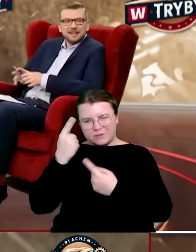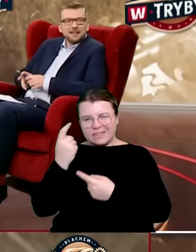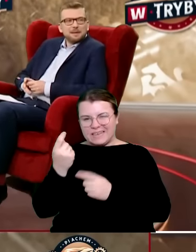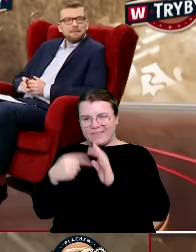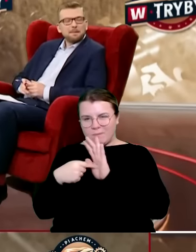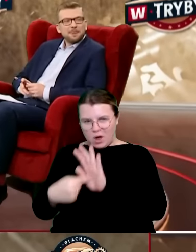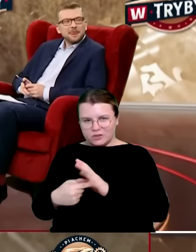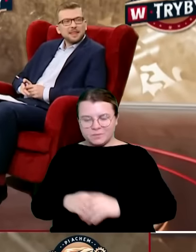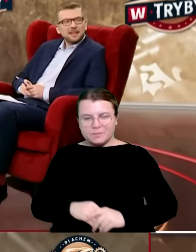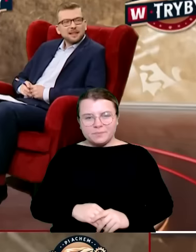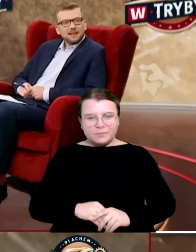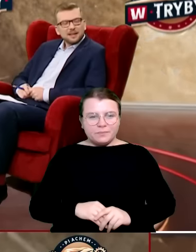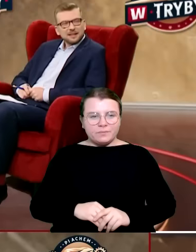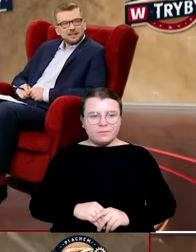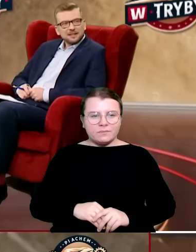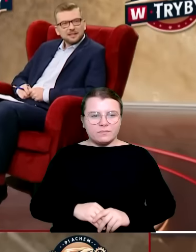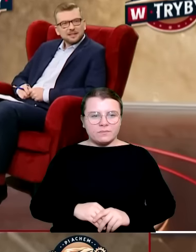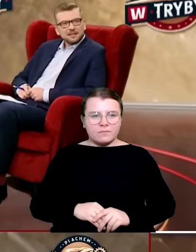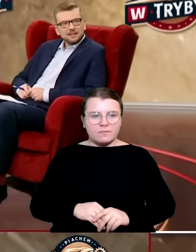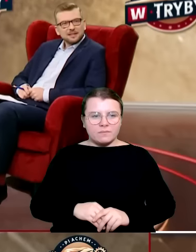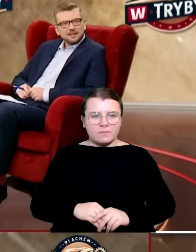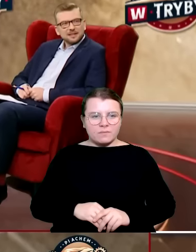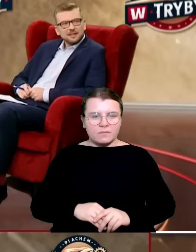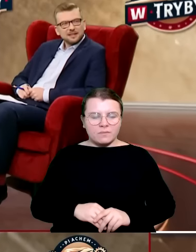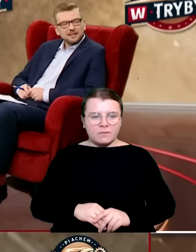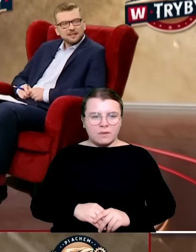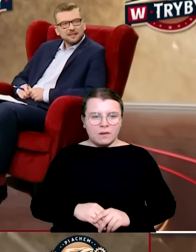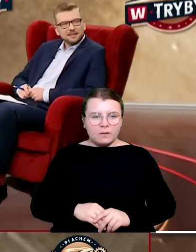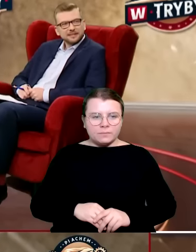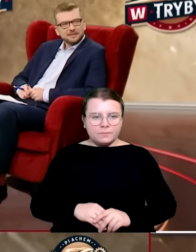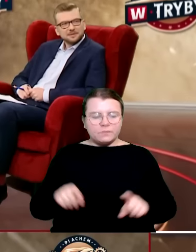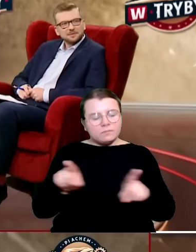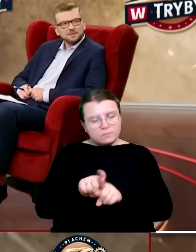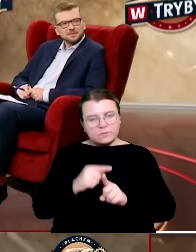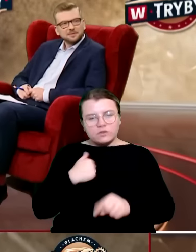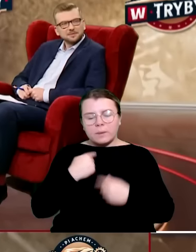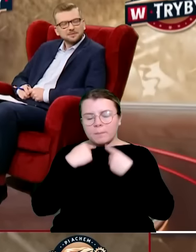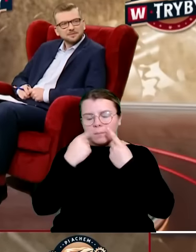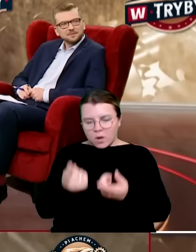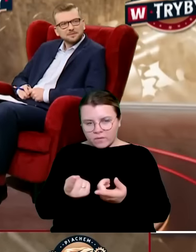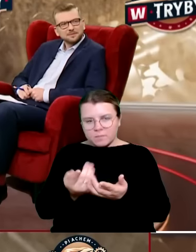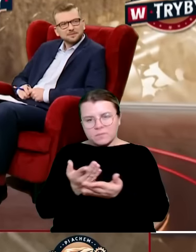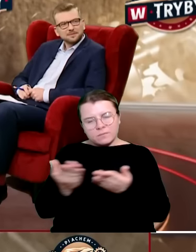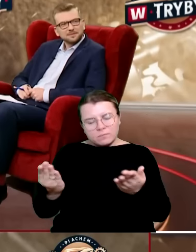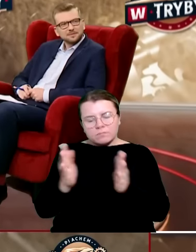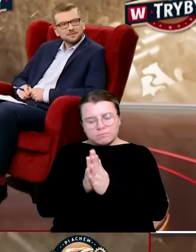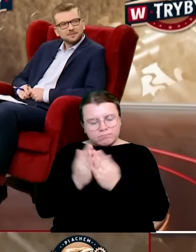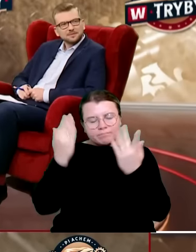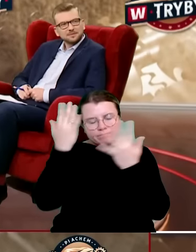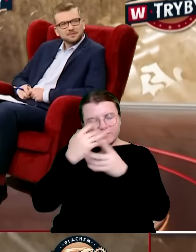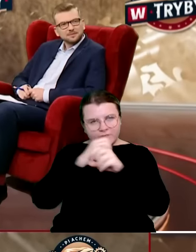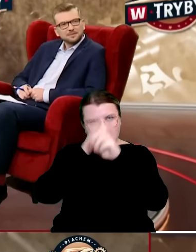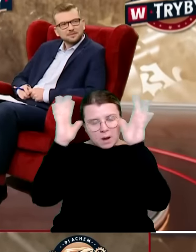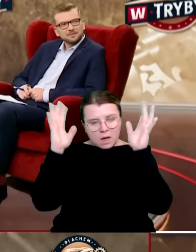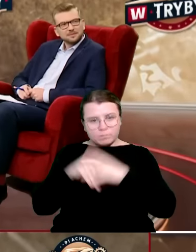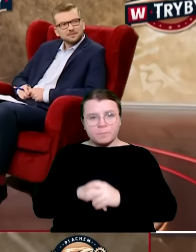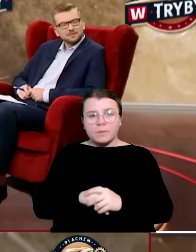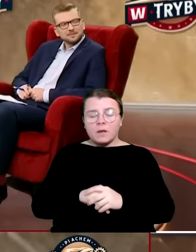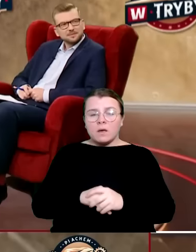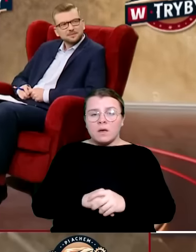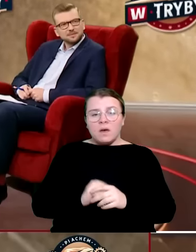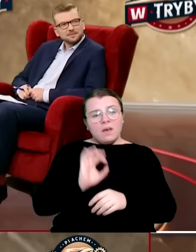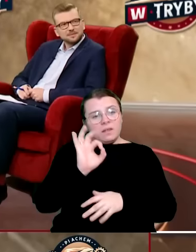teraz... Tak troszeczkę ku państwa wyobraźni i też refleksji. Czy spotkaliście się państwo kiedykolwiek w swoim życiu,